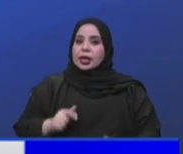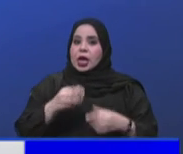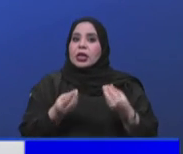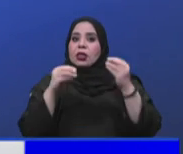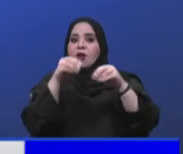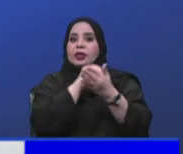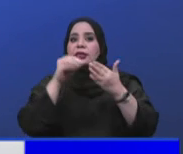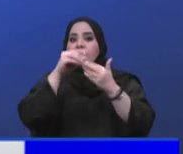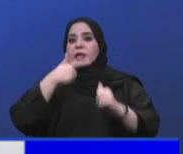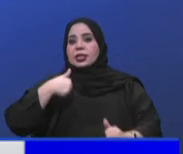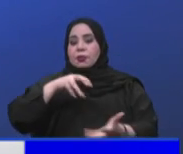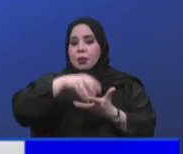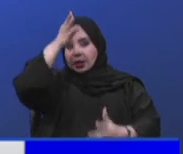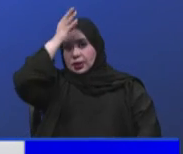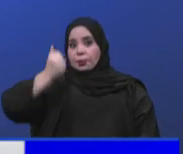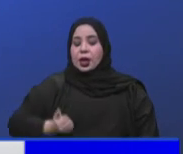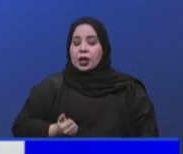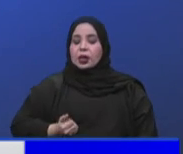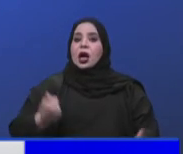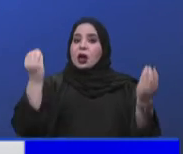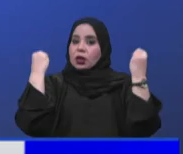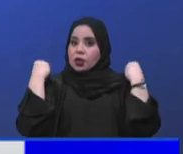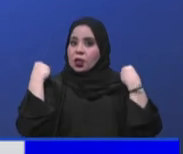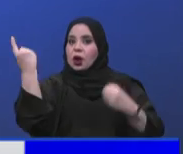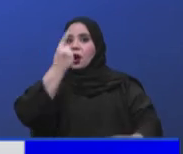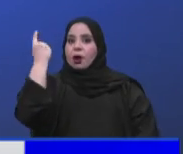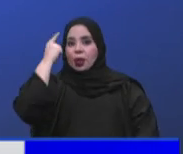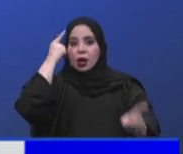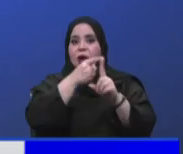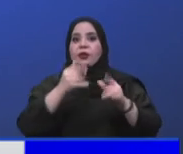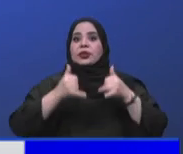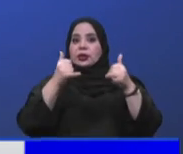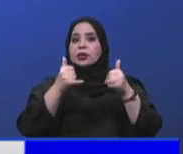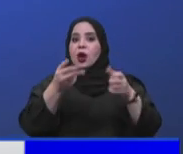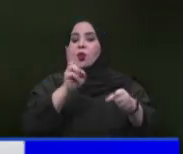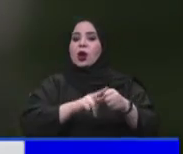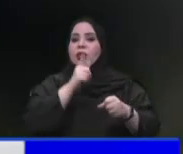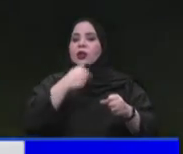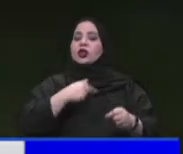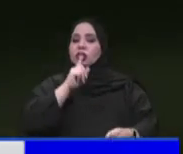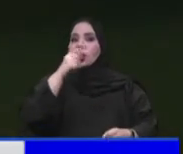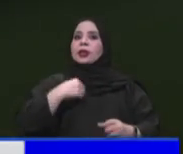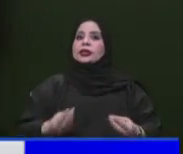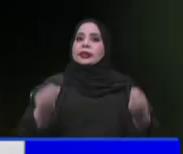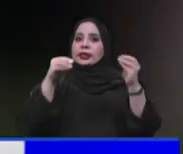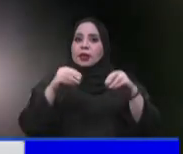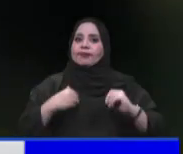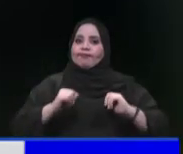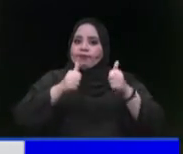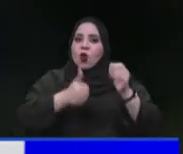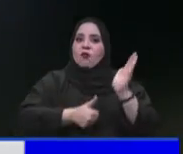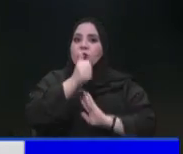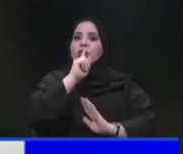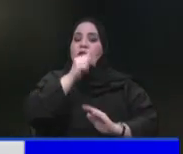تعزيز اسم المملكة رياضيا على مستوى سباقات القدرة، مضيفا أننا ماضون في تحقيق أفضل المكاسب في